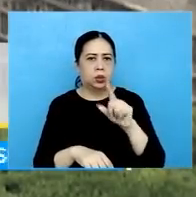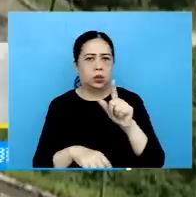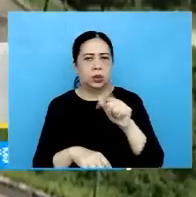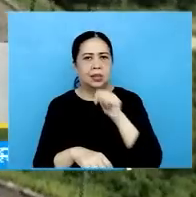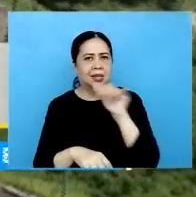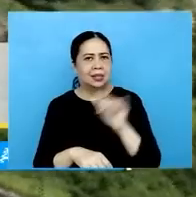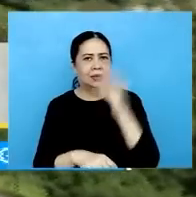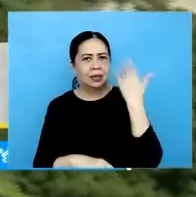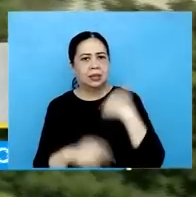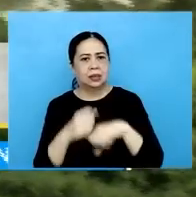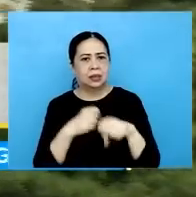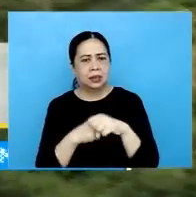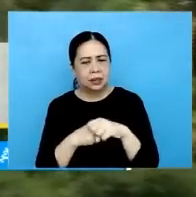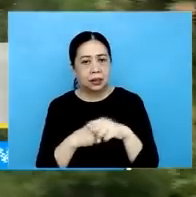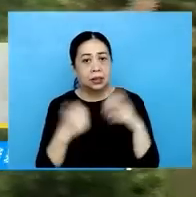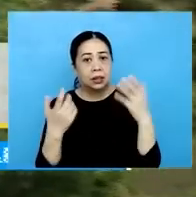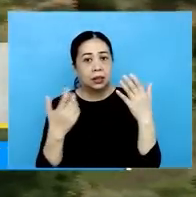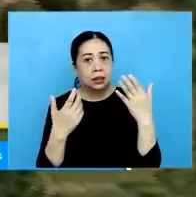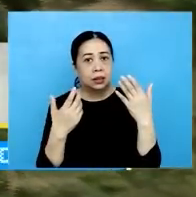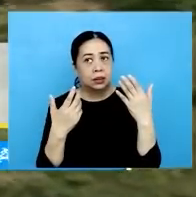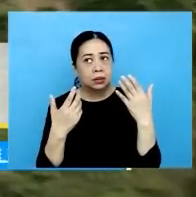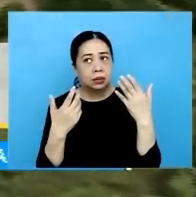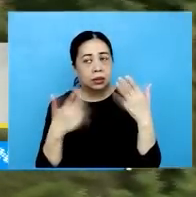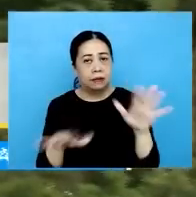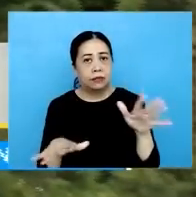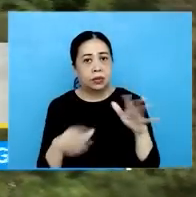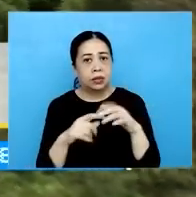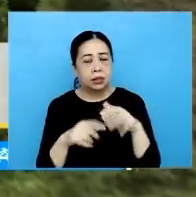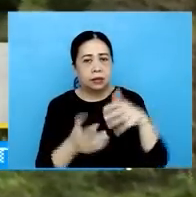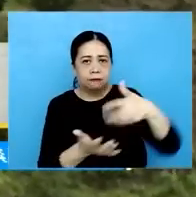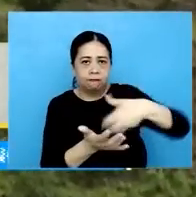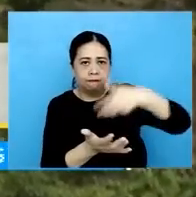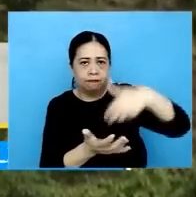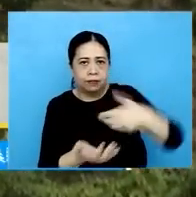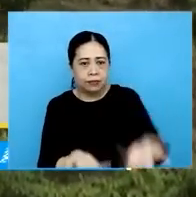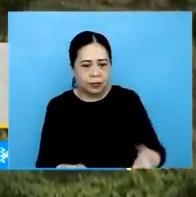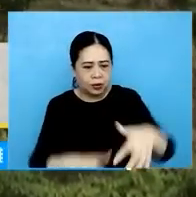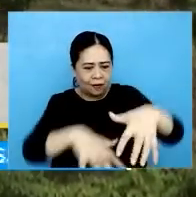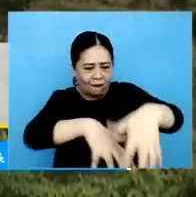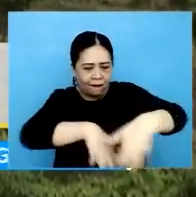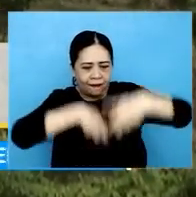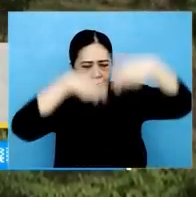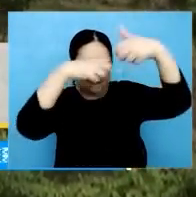year, nung matapos na nung magkaroon na ng dredging activity sa Cagayan River,